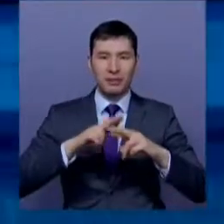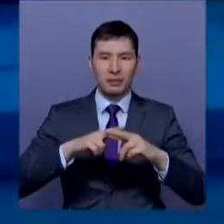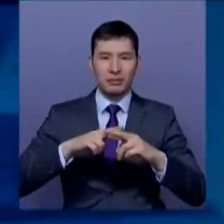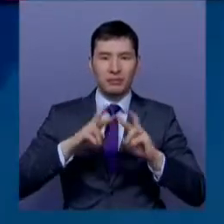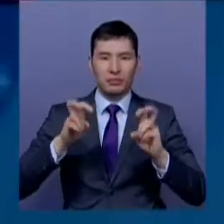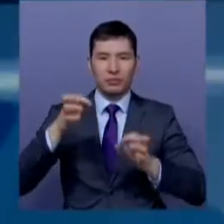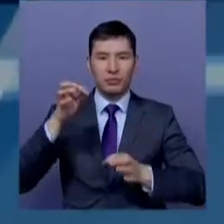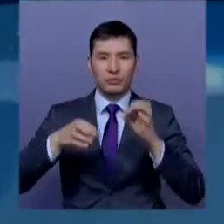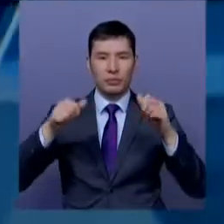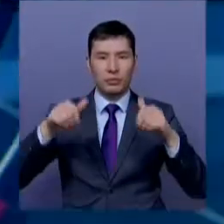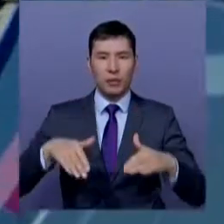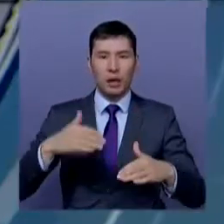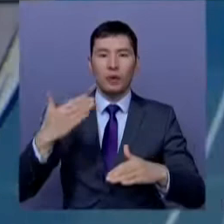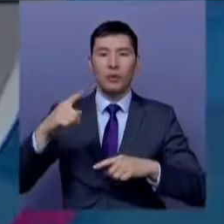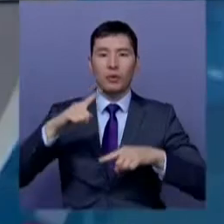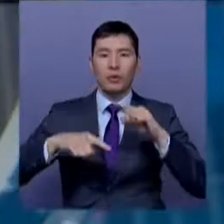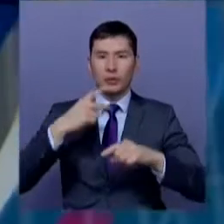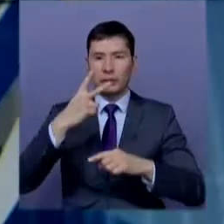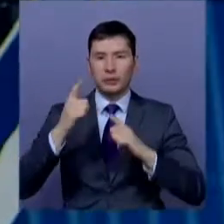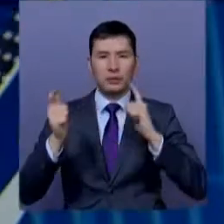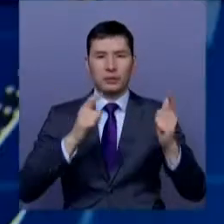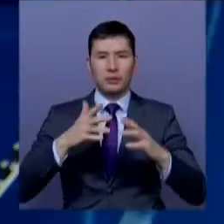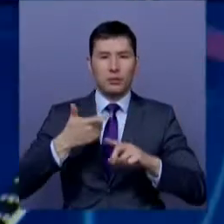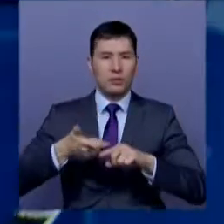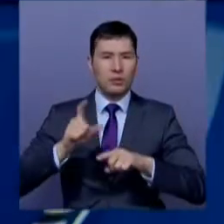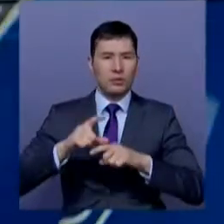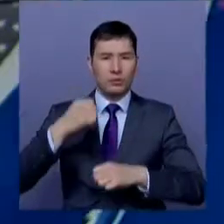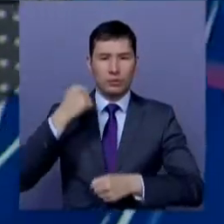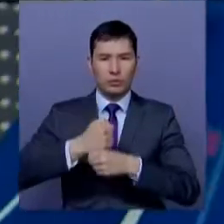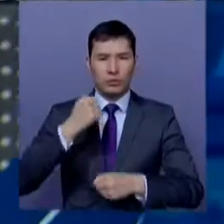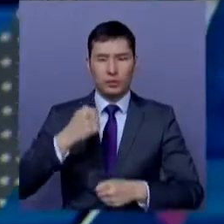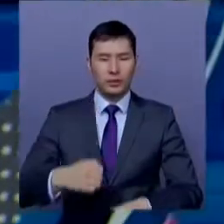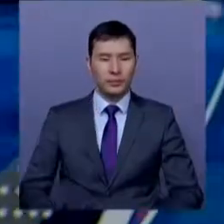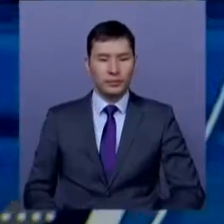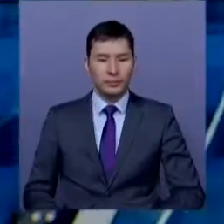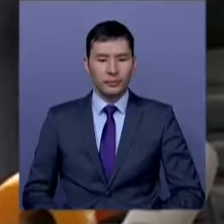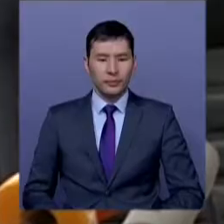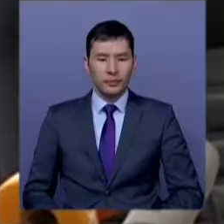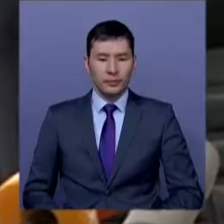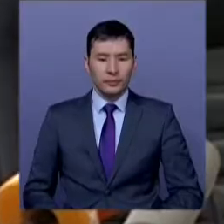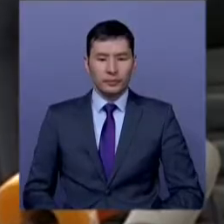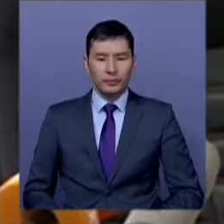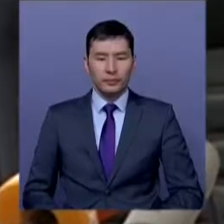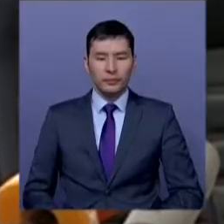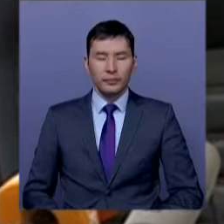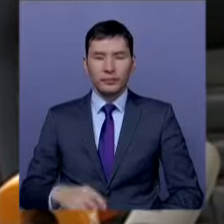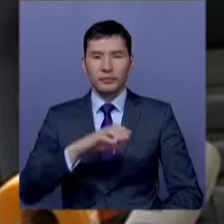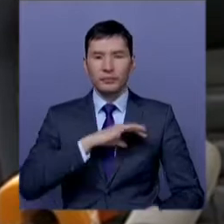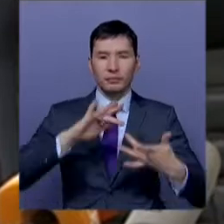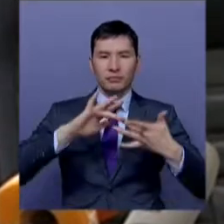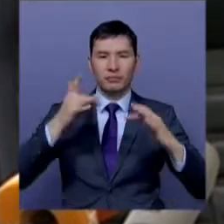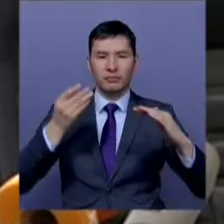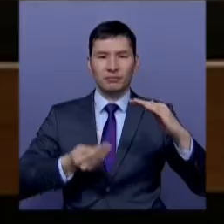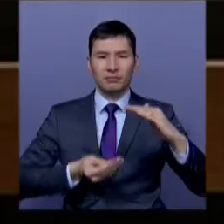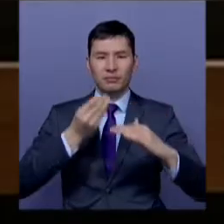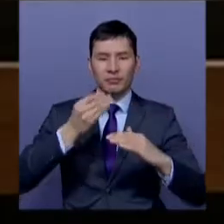пікірде. Енді олар не істемек? Сот залынан Ұлағат Арғынұлының репортажы. Кезінде әлеуметтік желіні шулатқан